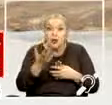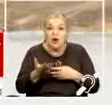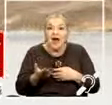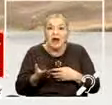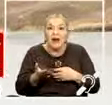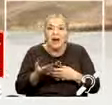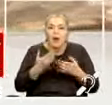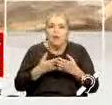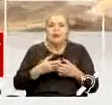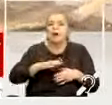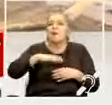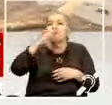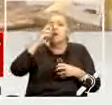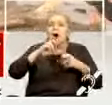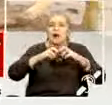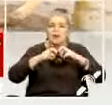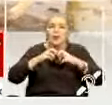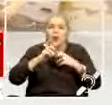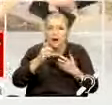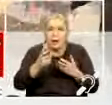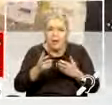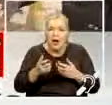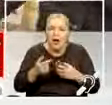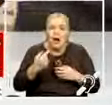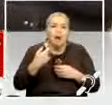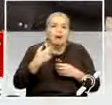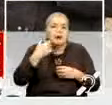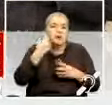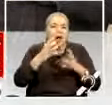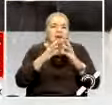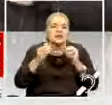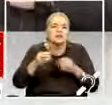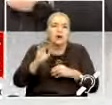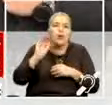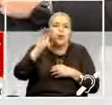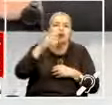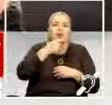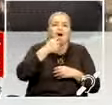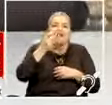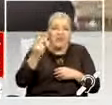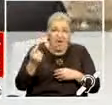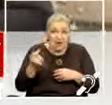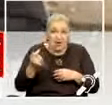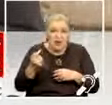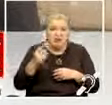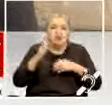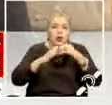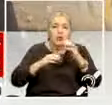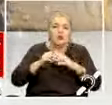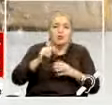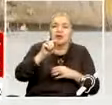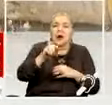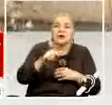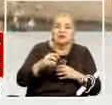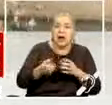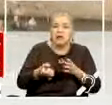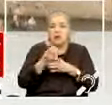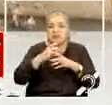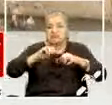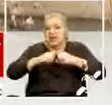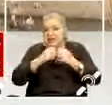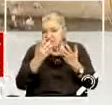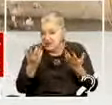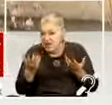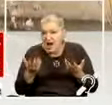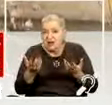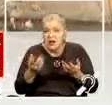o mare problemă odată cu dispariția podului vechi și cel care este temporal s-a stricat, o mare problemă